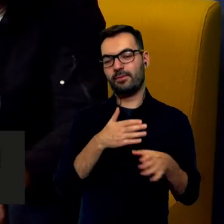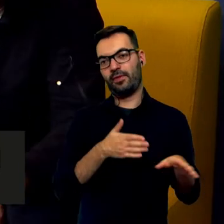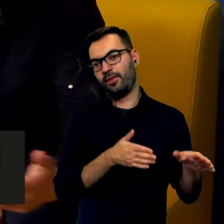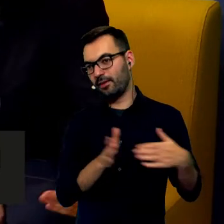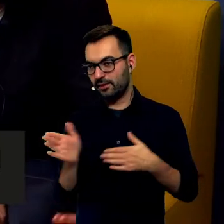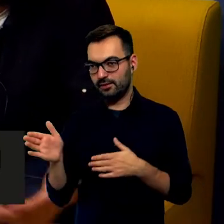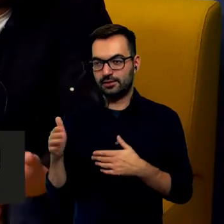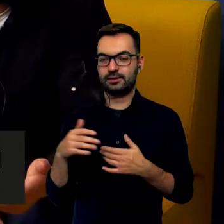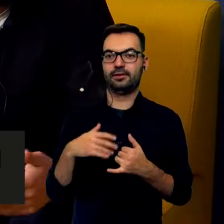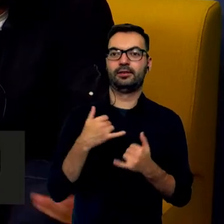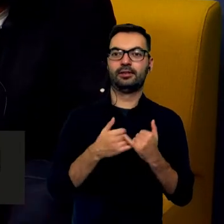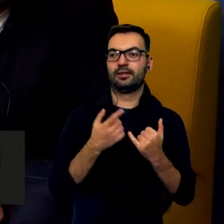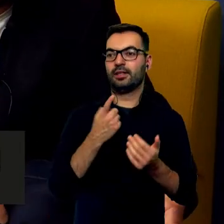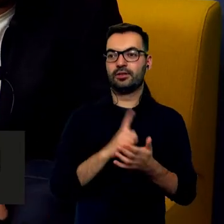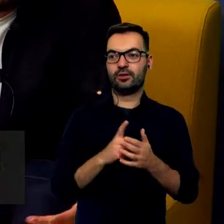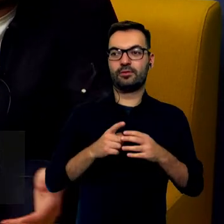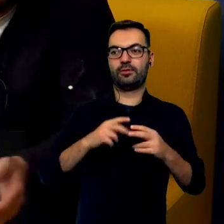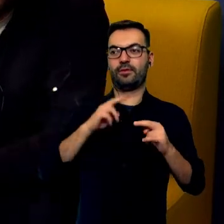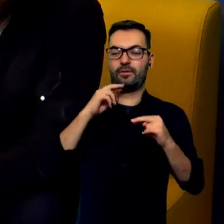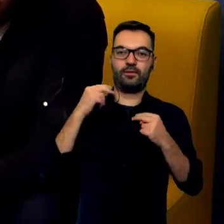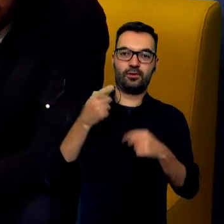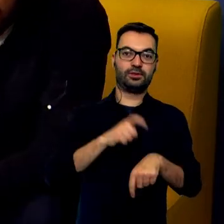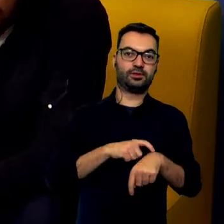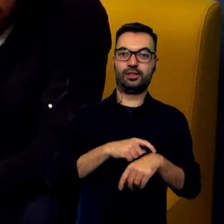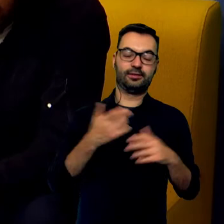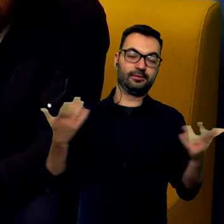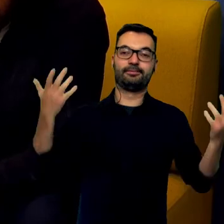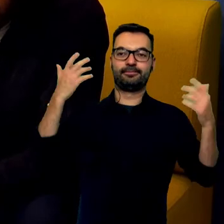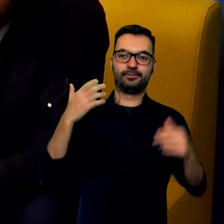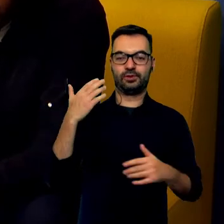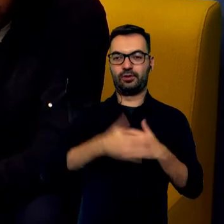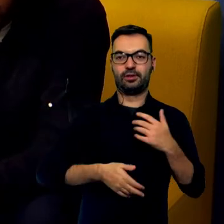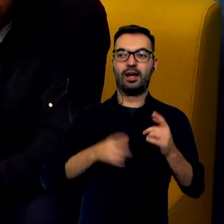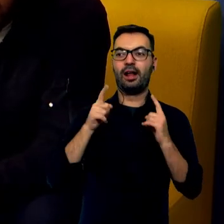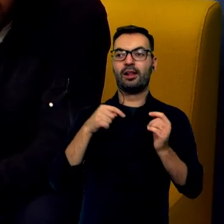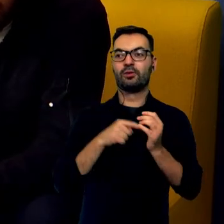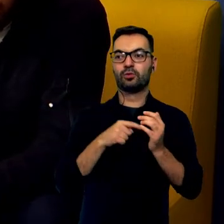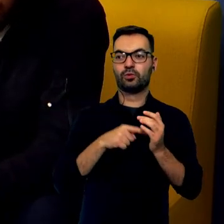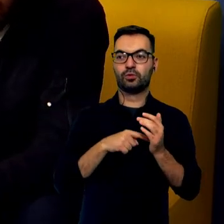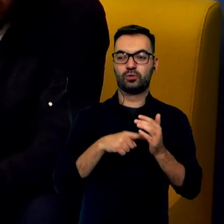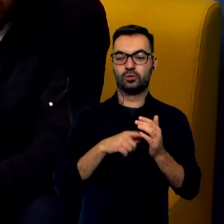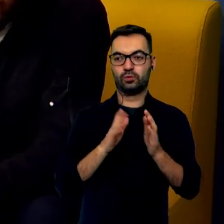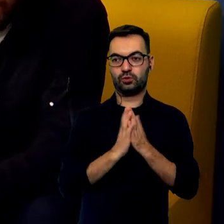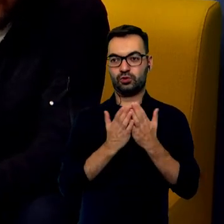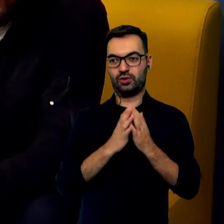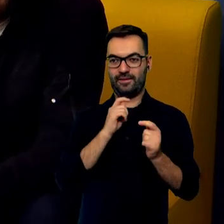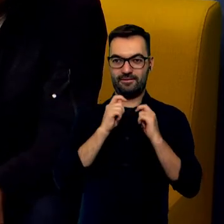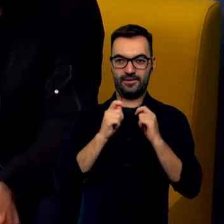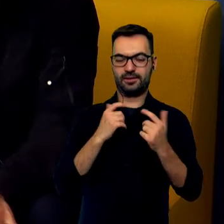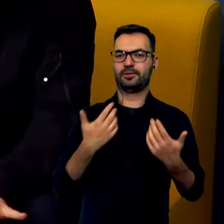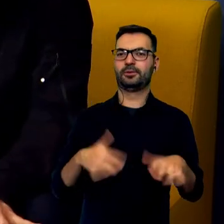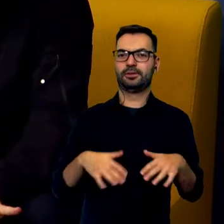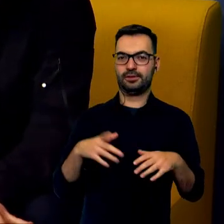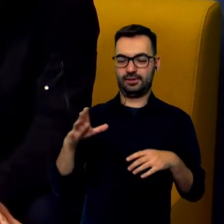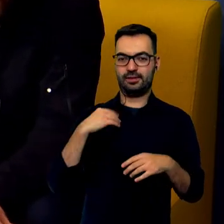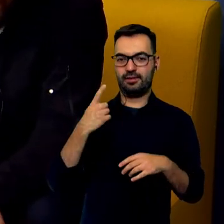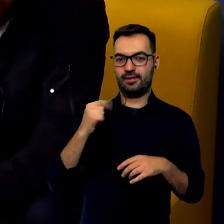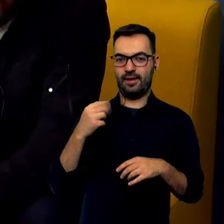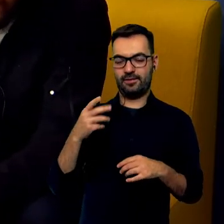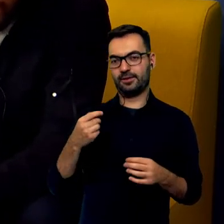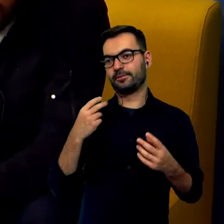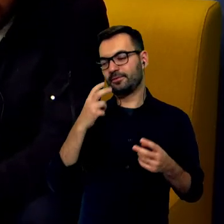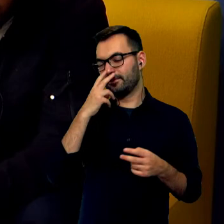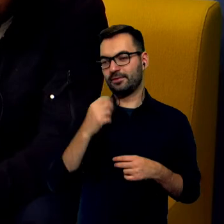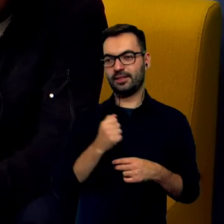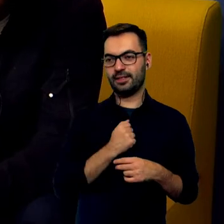tematu, to możemy nie zdążyć wrócić i nam się czas skończy, prawda? Natomiast w tego typu rozmowach i tu z Dawidem to było